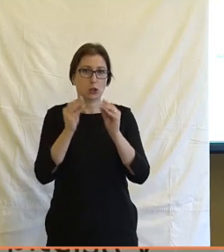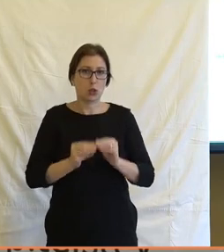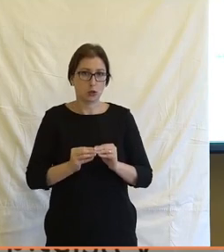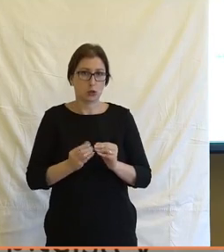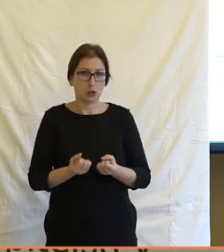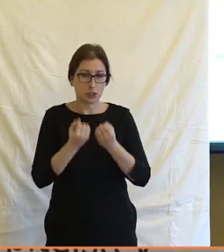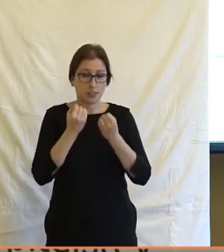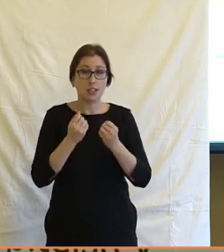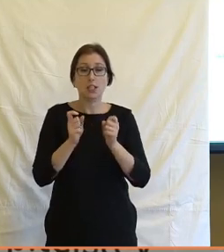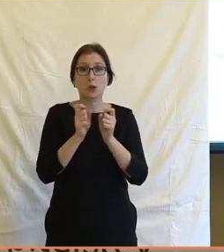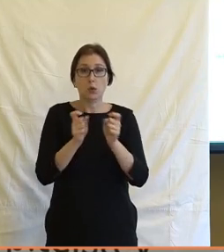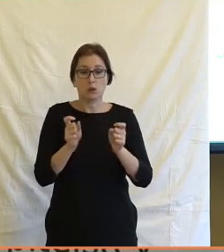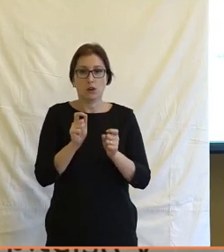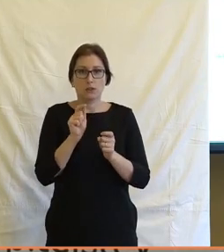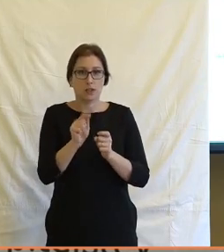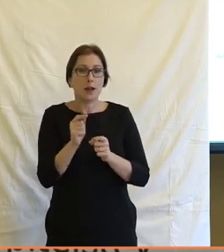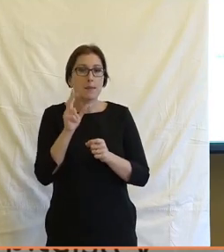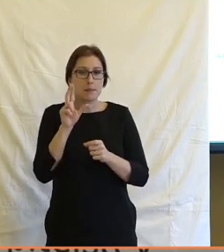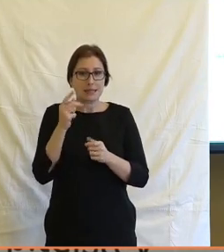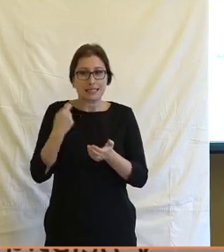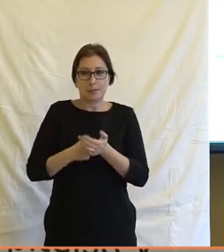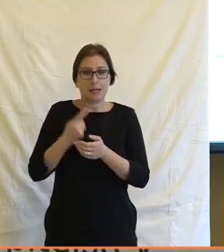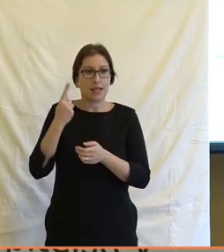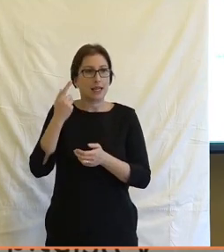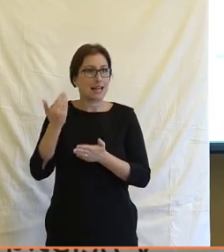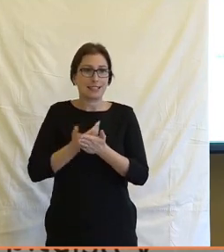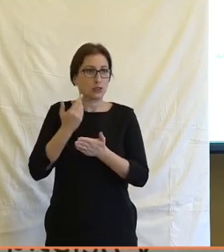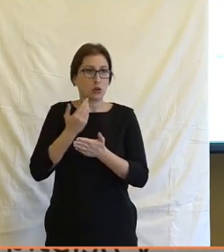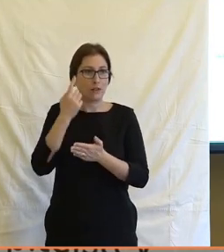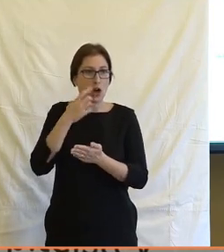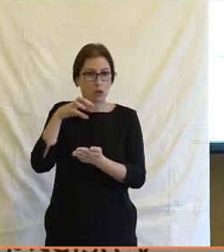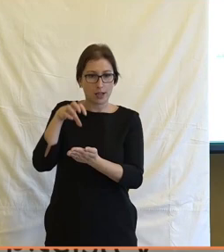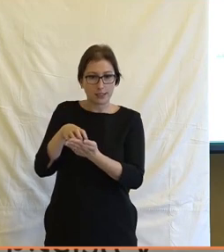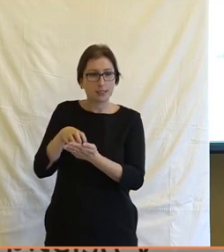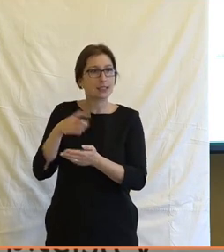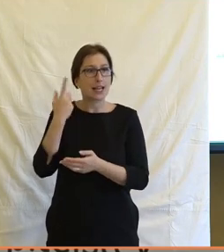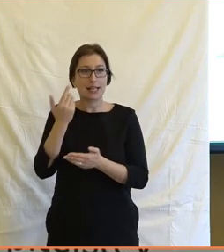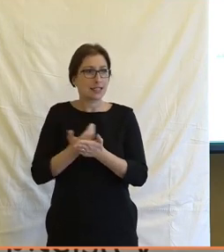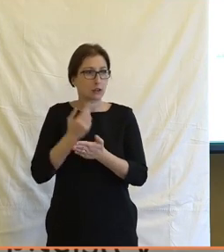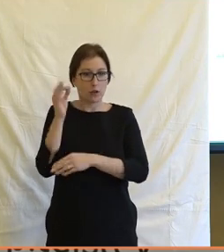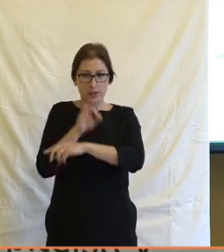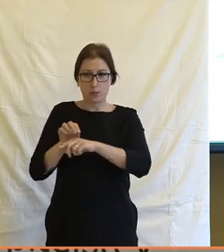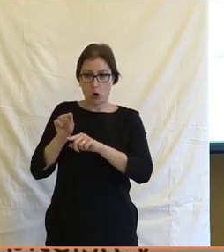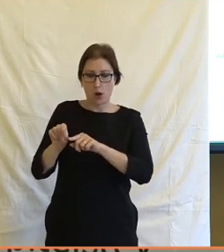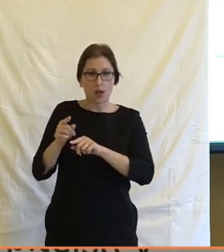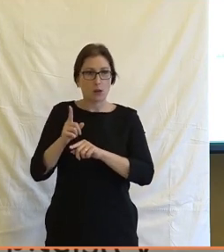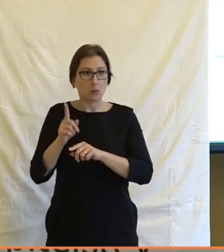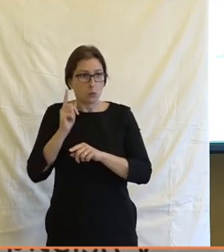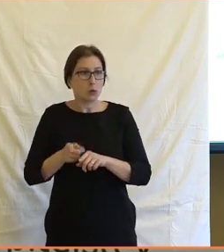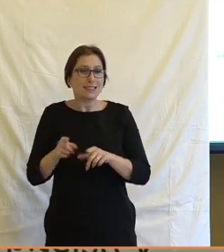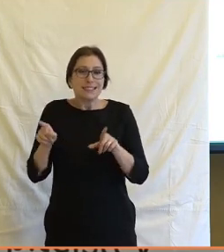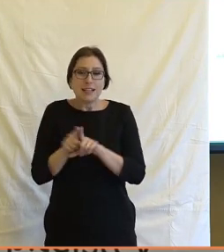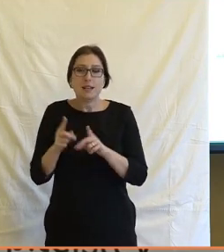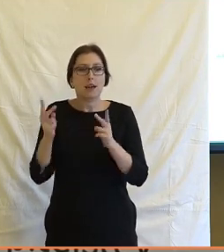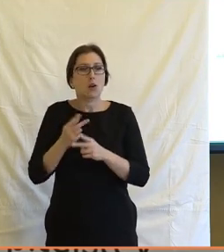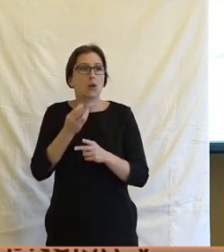se koukáte na to, že to je vlastně jakoby nějaký neziskový projekt nebo vychází z nějakého neziskového sektoru, tak vy k němu musíte přistupovat úplně stejně, jako